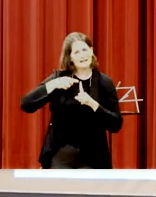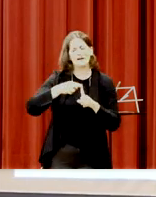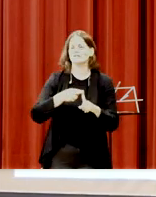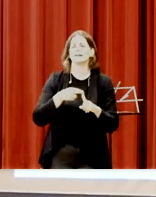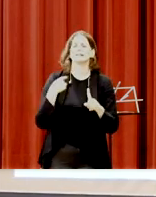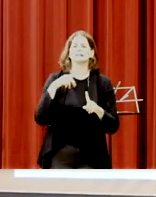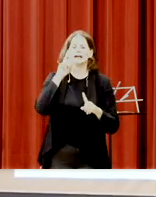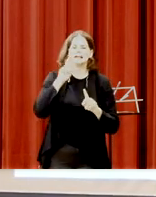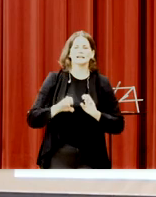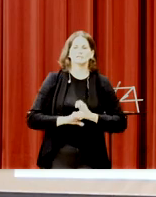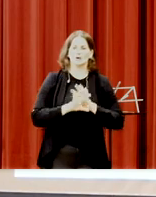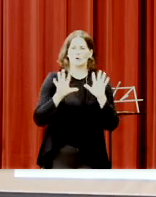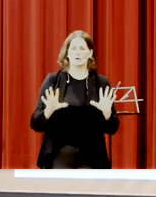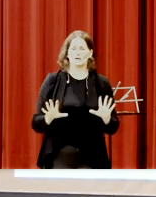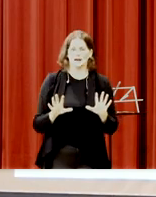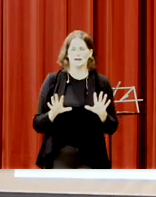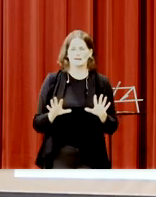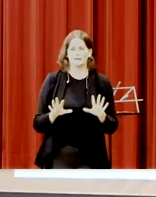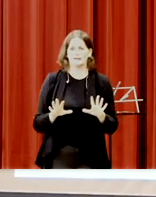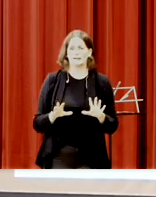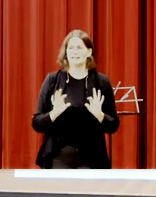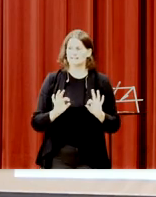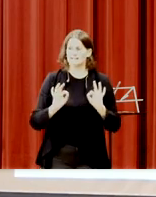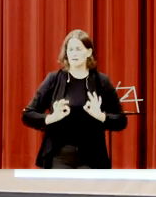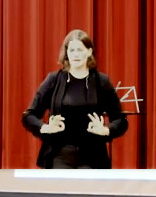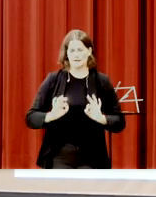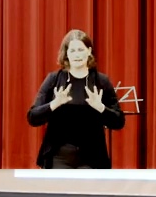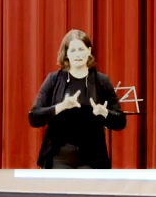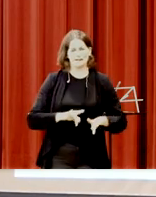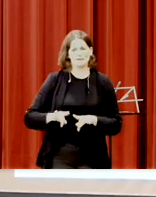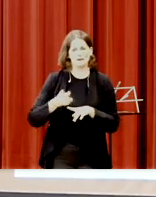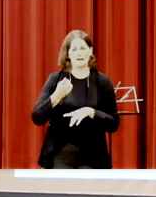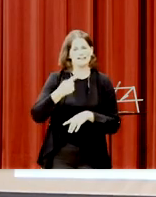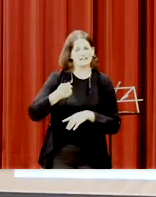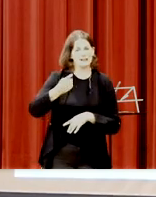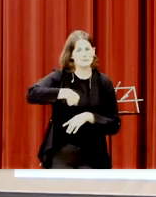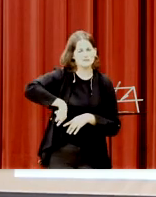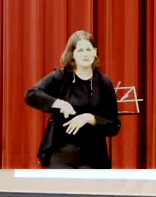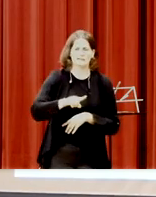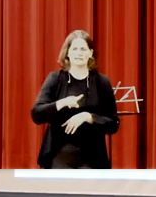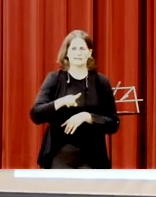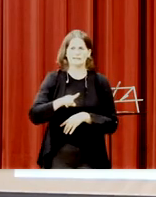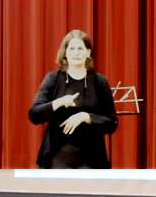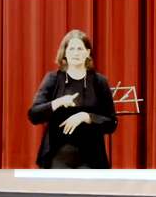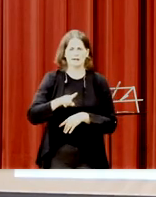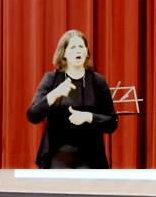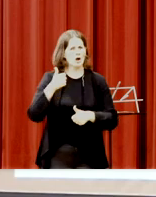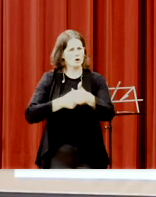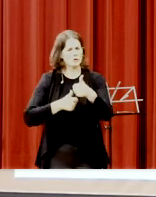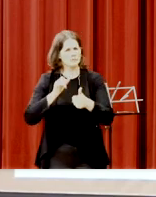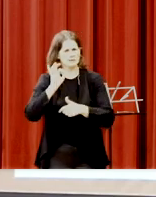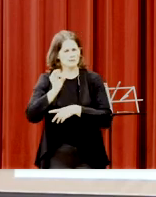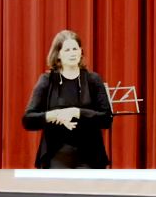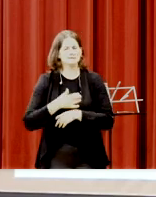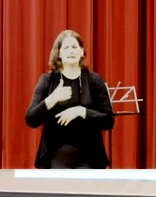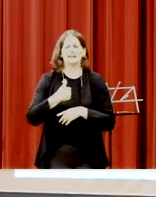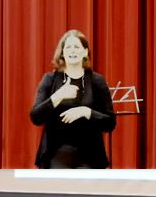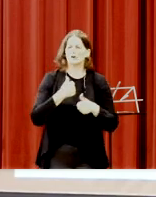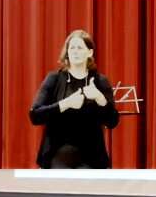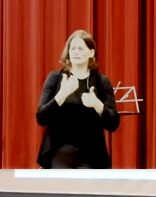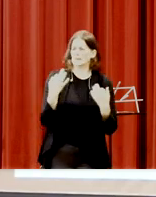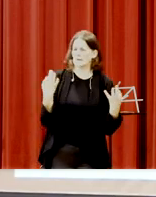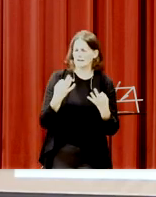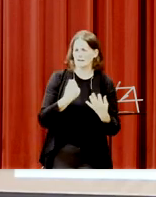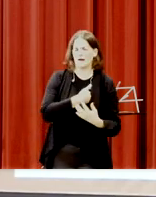contrari, amb el paper que volem tindre com a universitat en aquesta ruta cap a la competitivitat europea. El